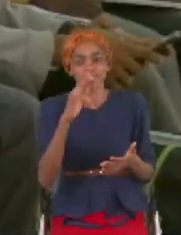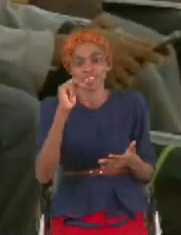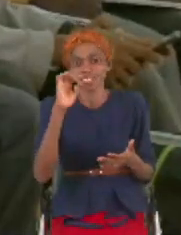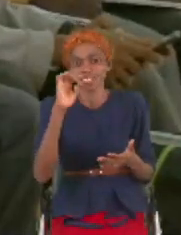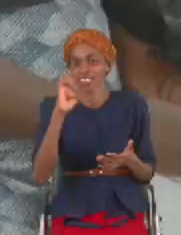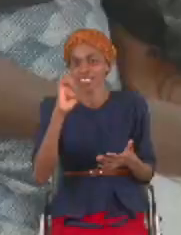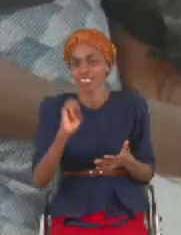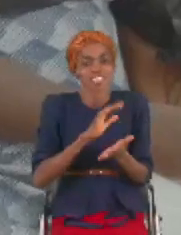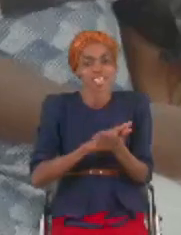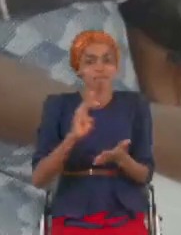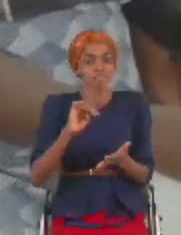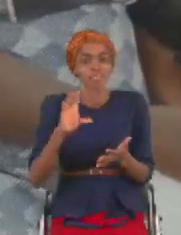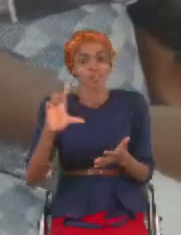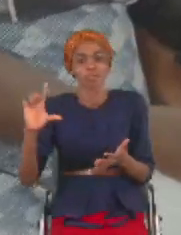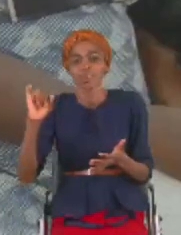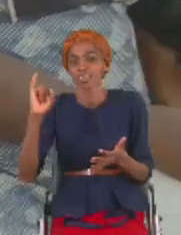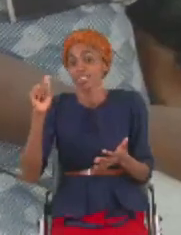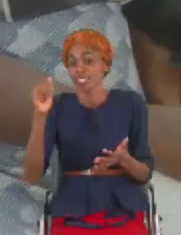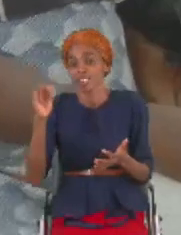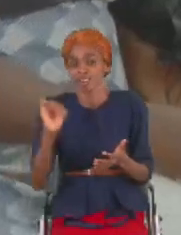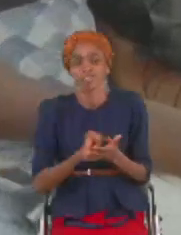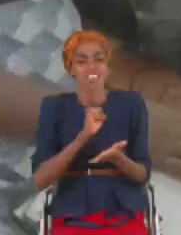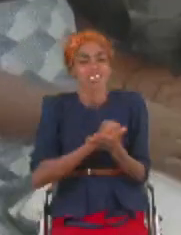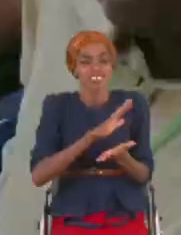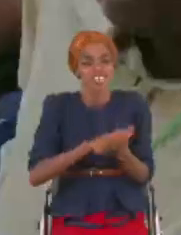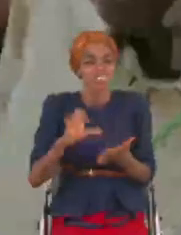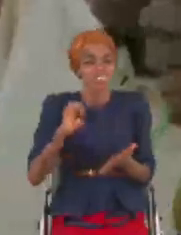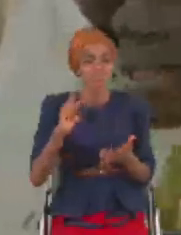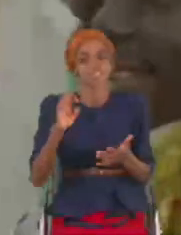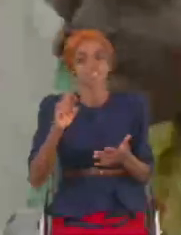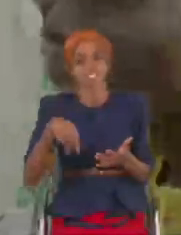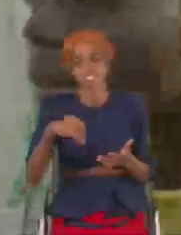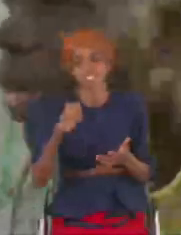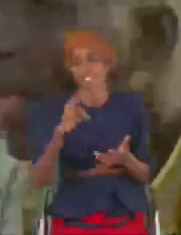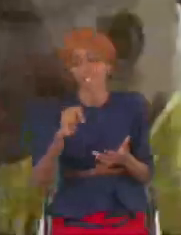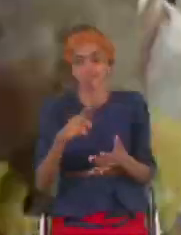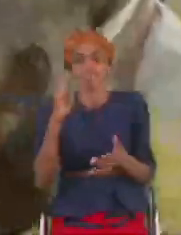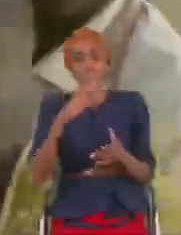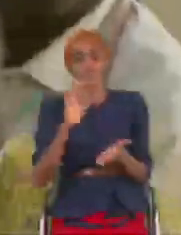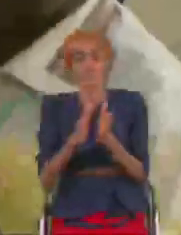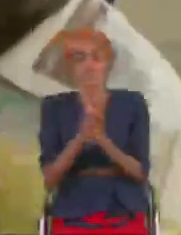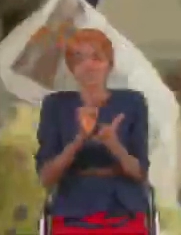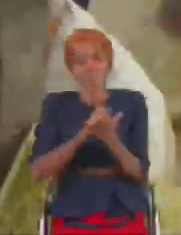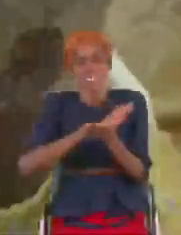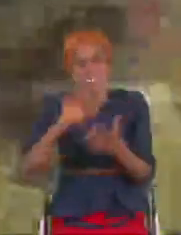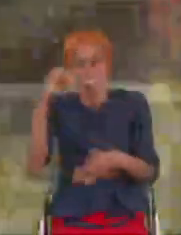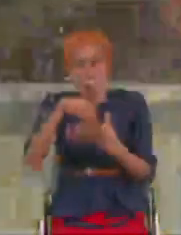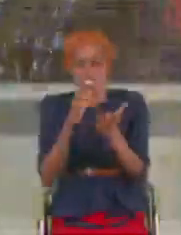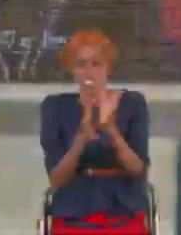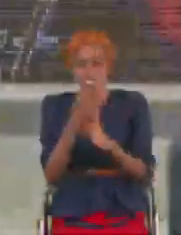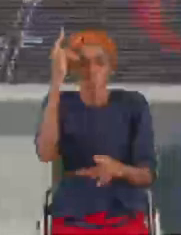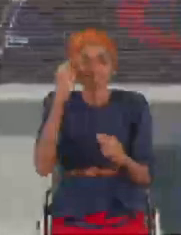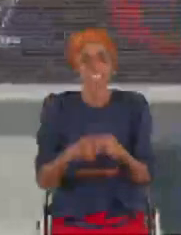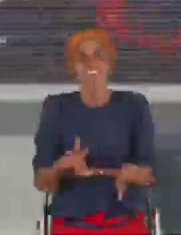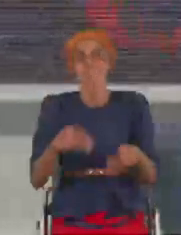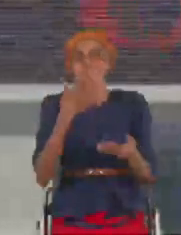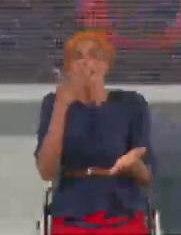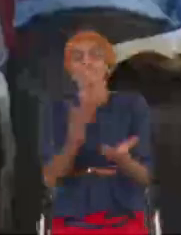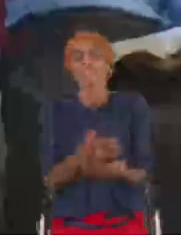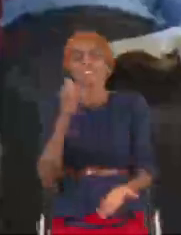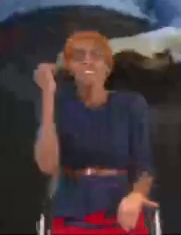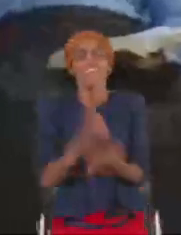c'est william cest etienne tu seras un c'est au nom de jésus donnez-moi bombe